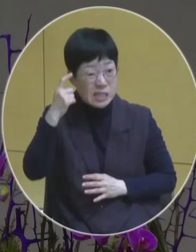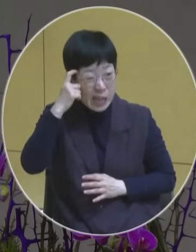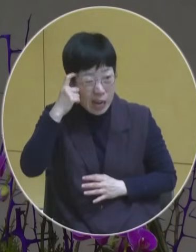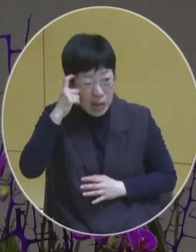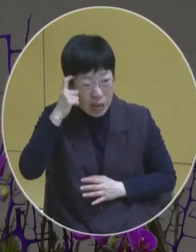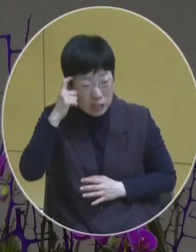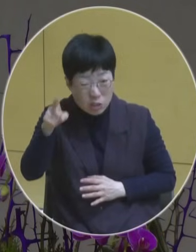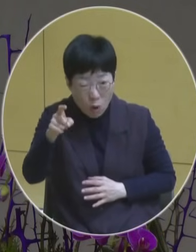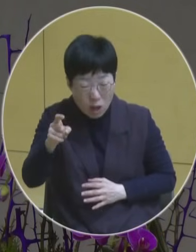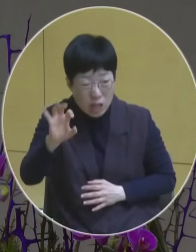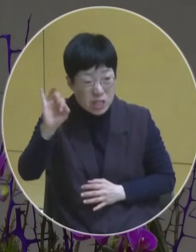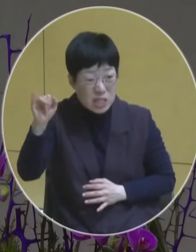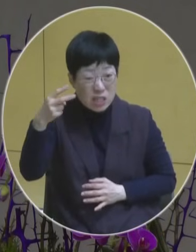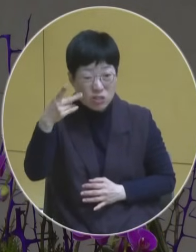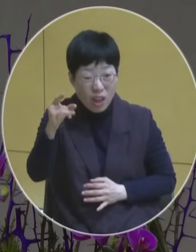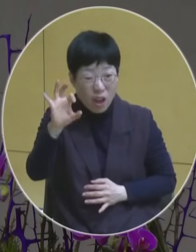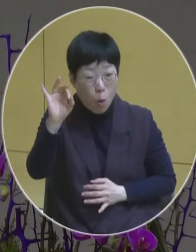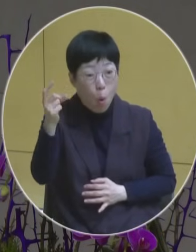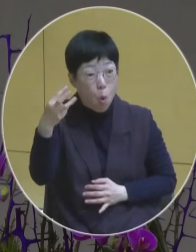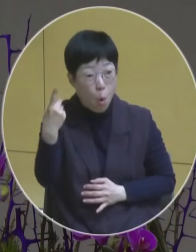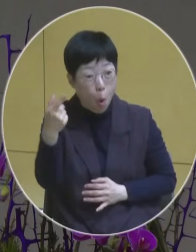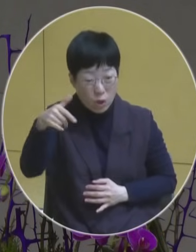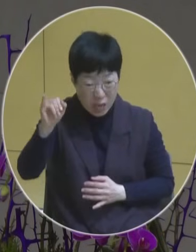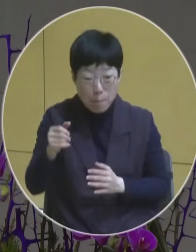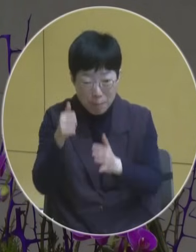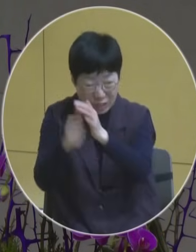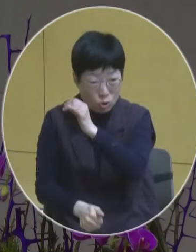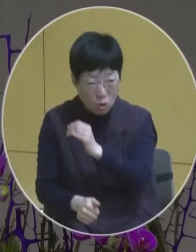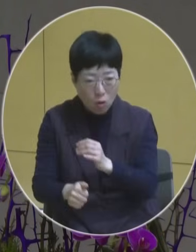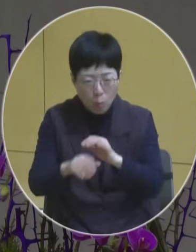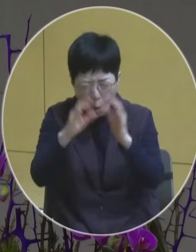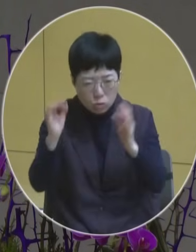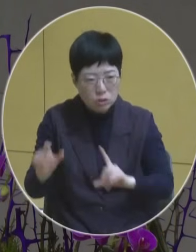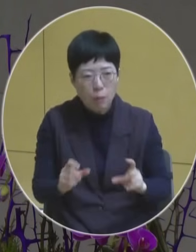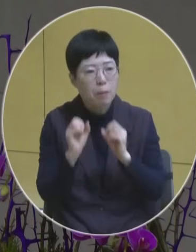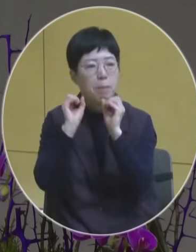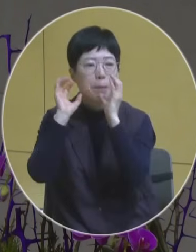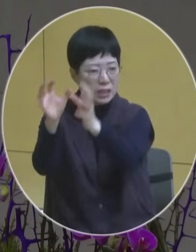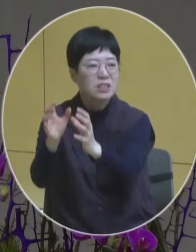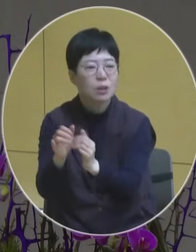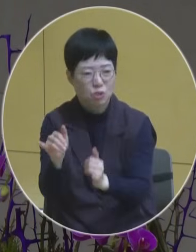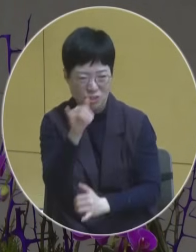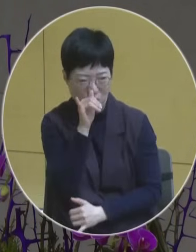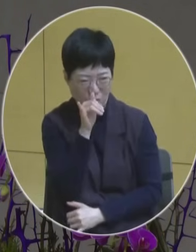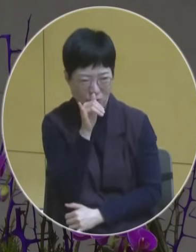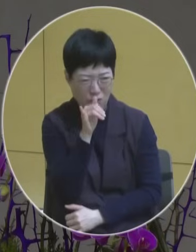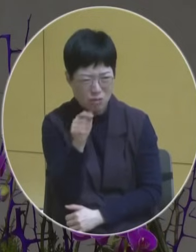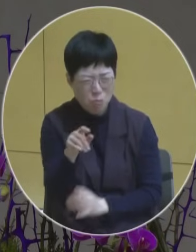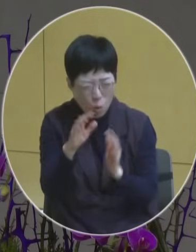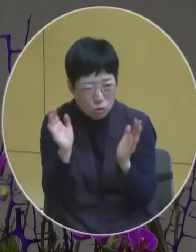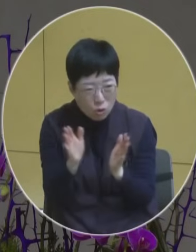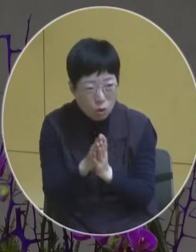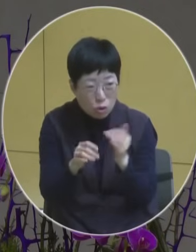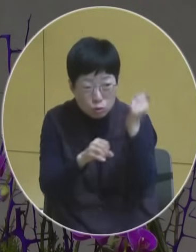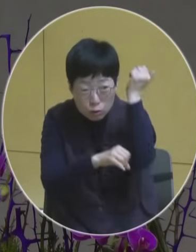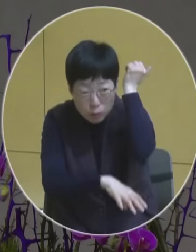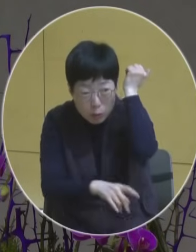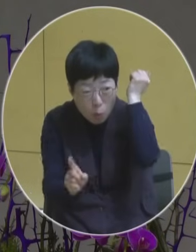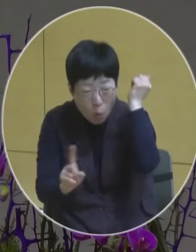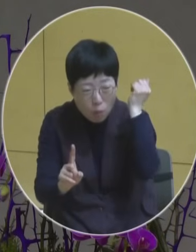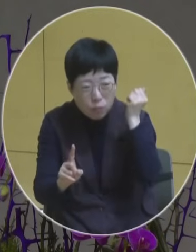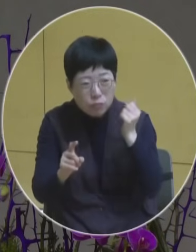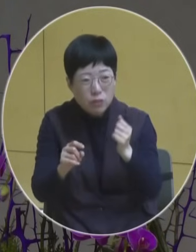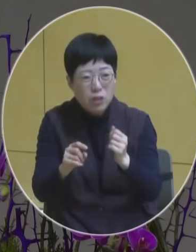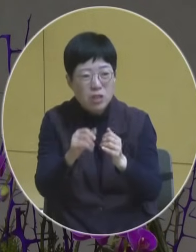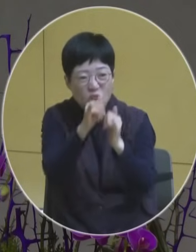자기 인생의 이 모든 것을 거는 사람이 있어요. 근데 그러나 그 모든 것 배후에